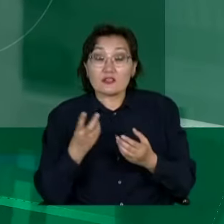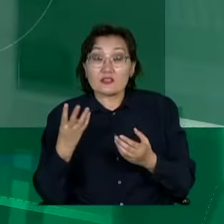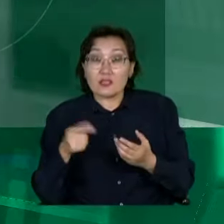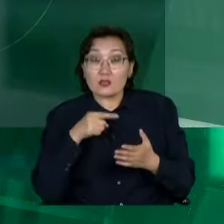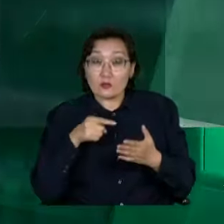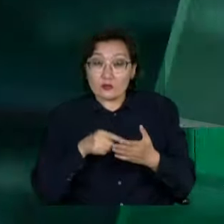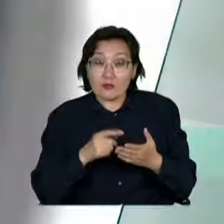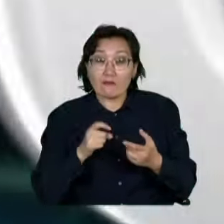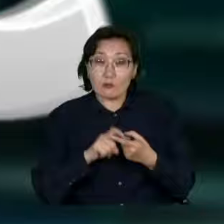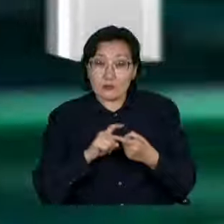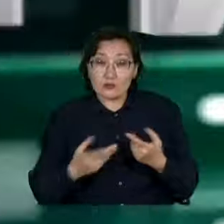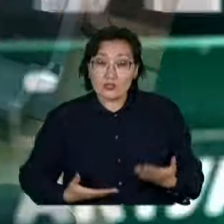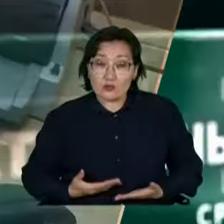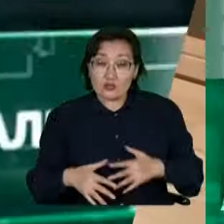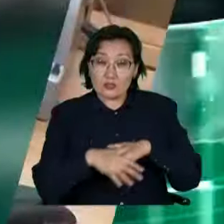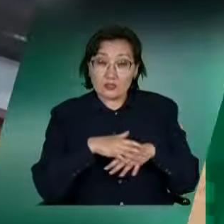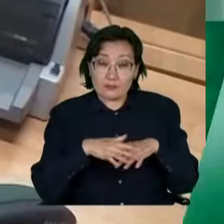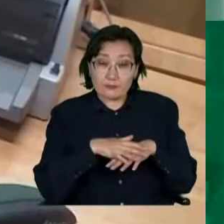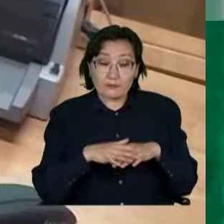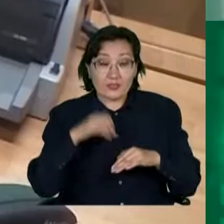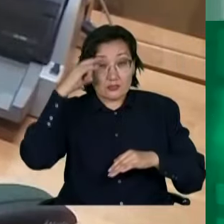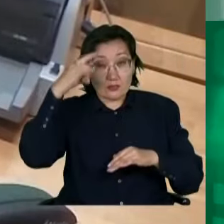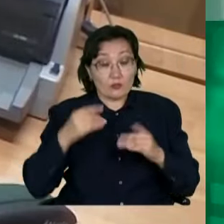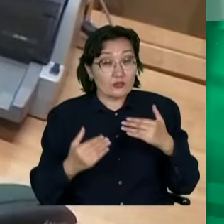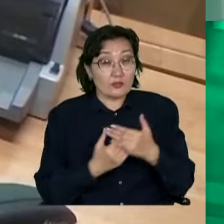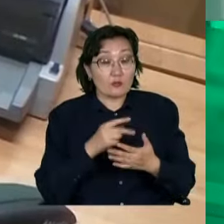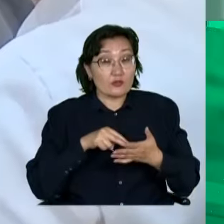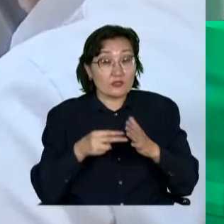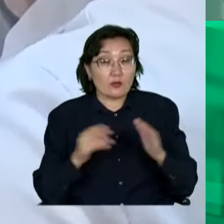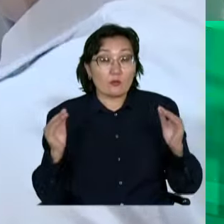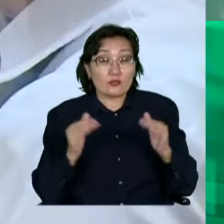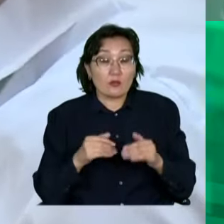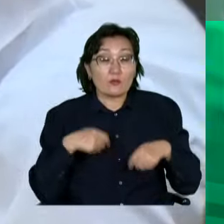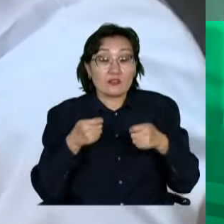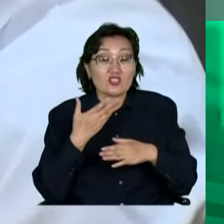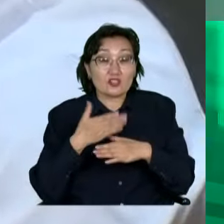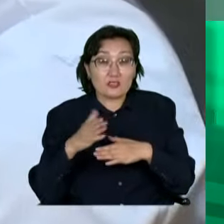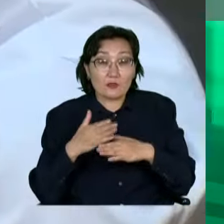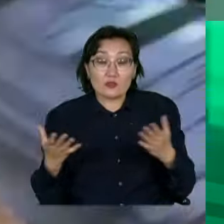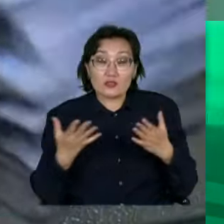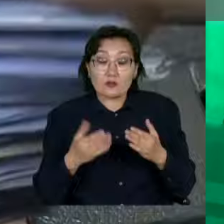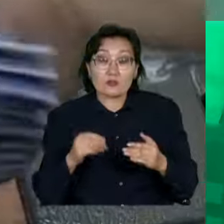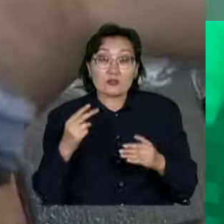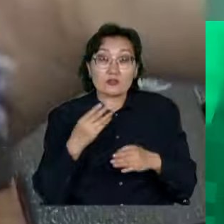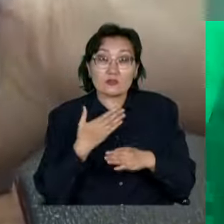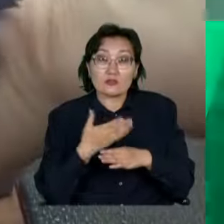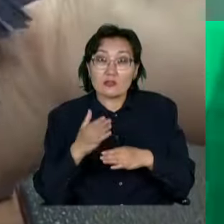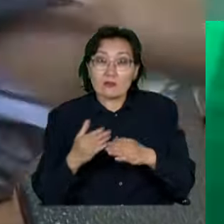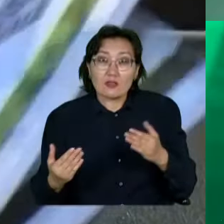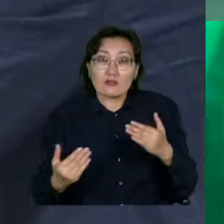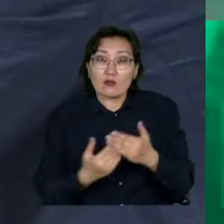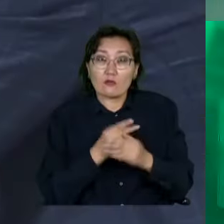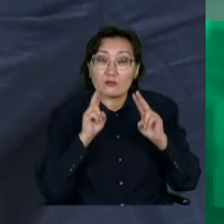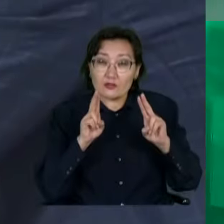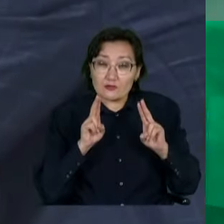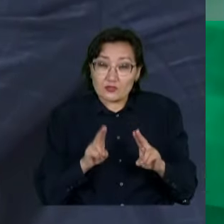жизни горожан. В Казахстане вновь намерены ограничить выдачу кредитов. Какие займы подпадут под новый пакет